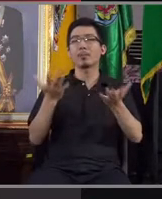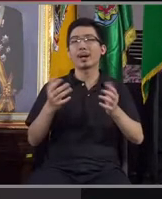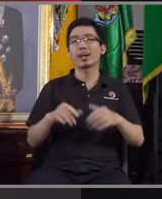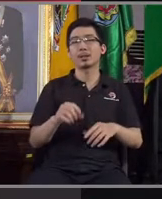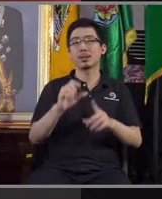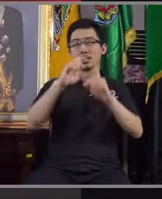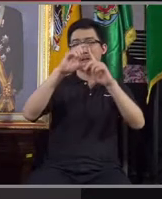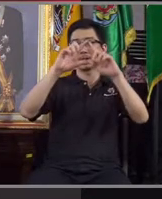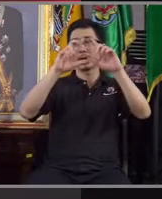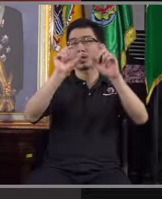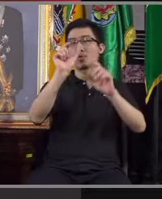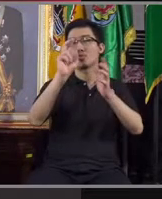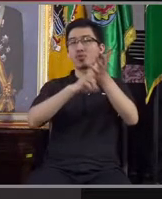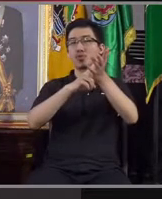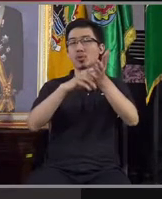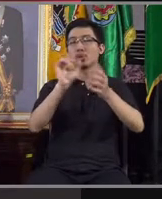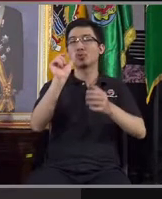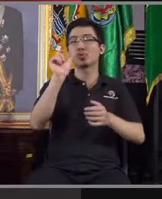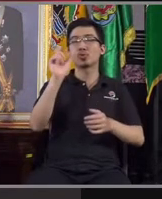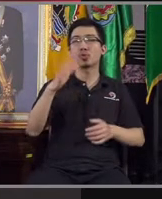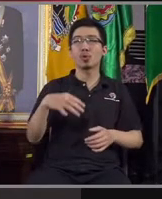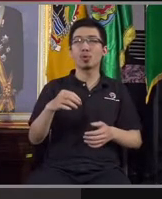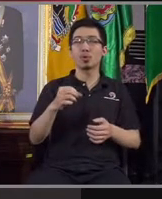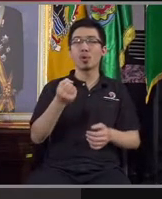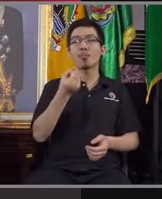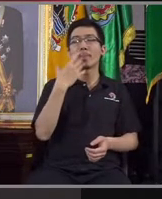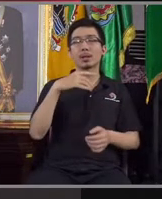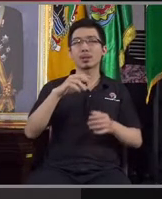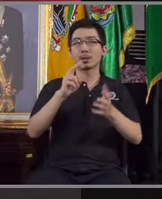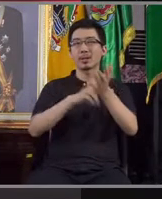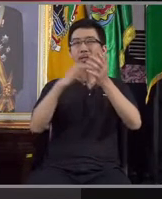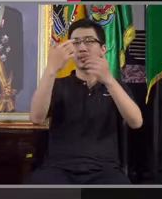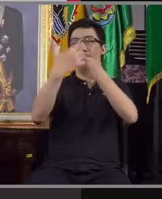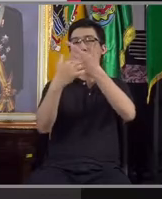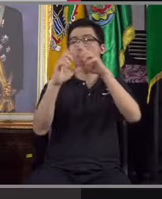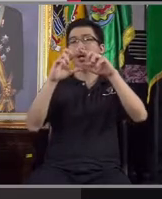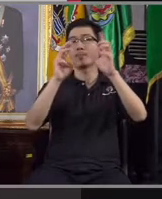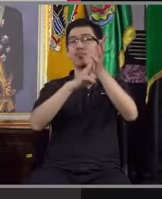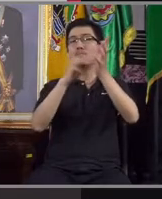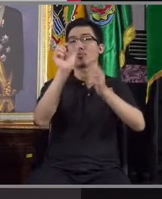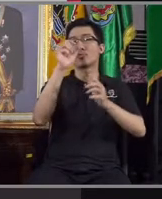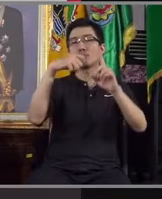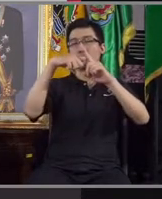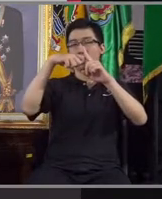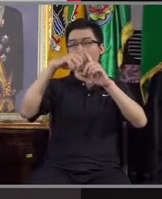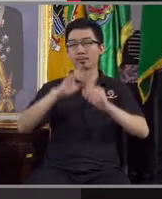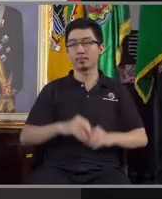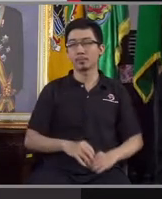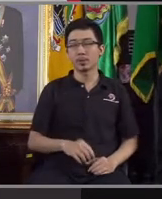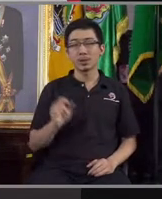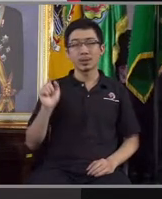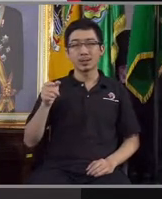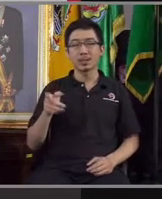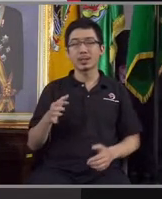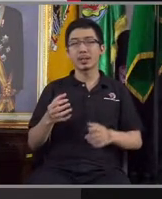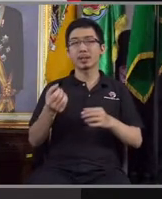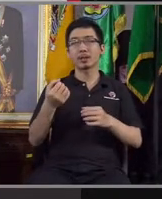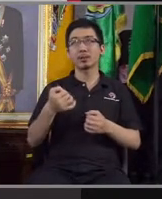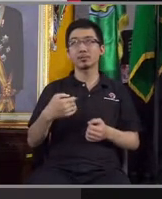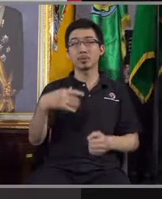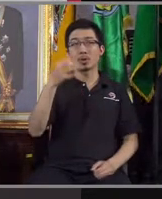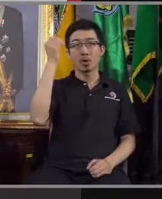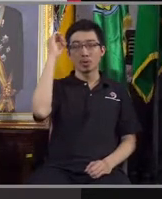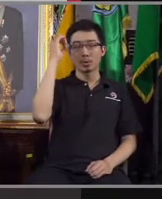untuk obat nyamuk dari limbah-limbah ampas tahu. Slide berikutnya, ini untuk rumah sakit ada e-santik,